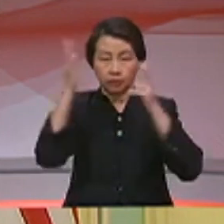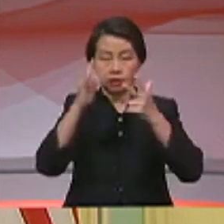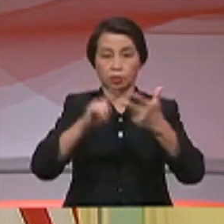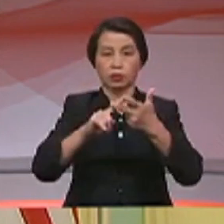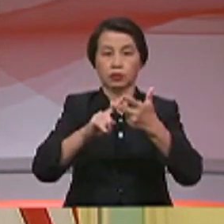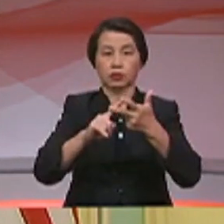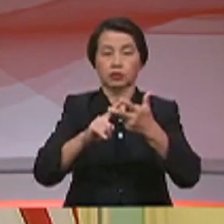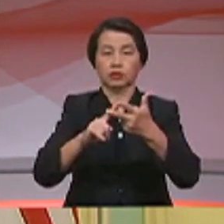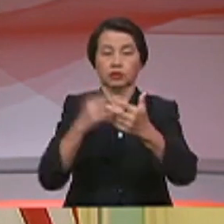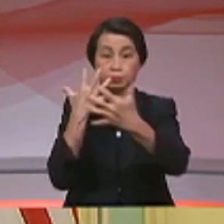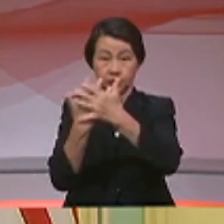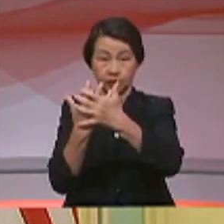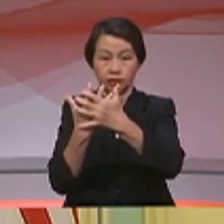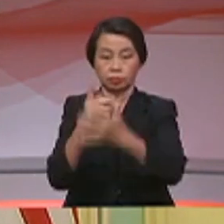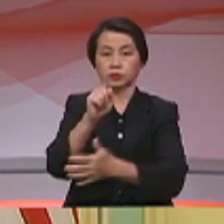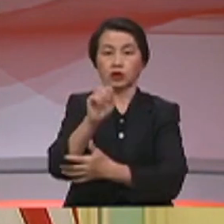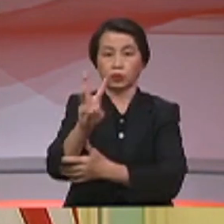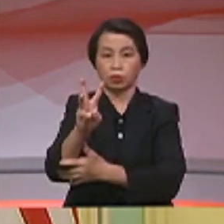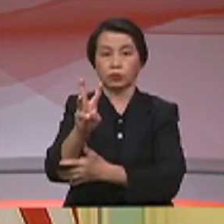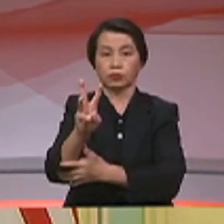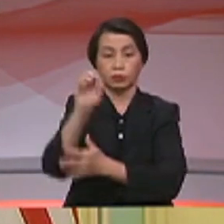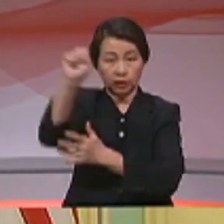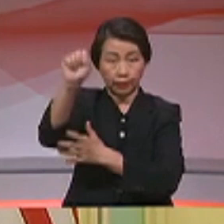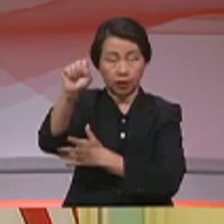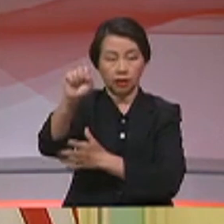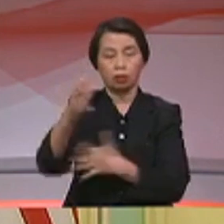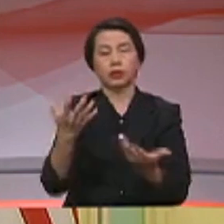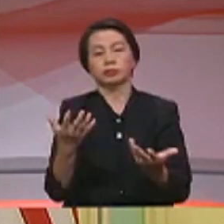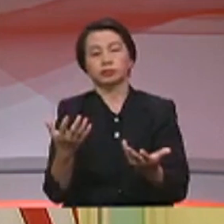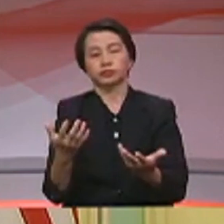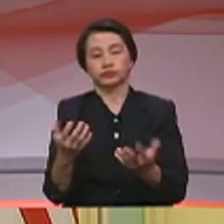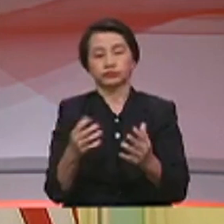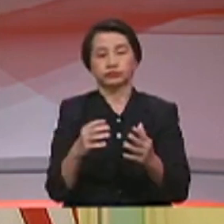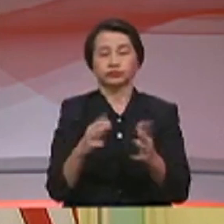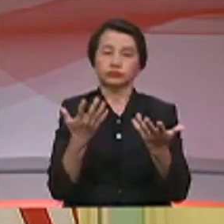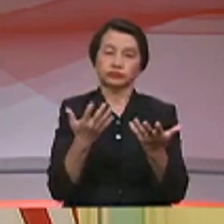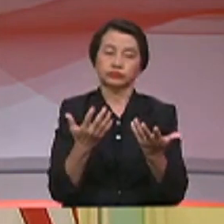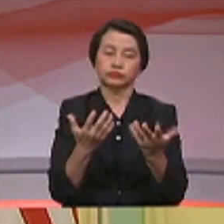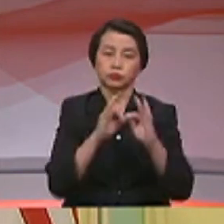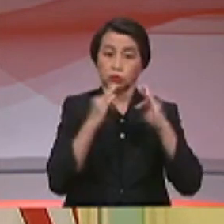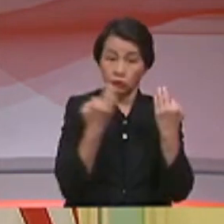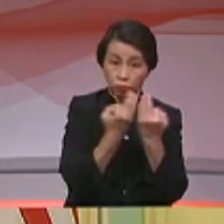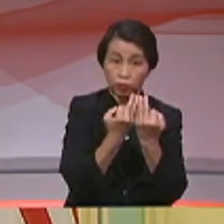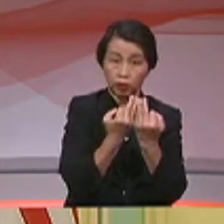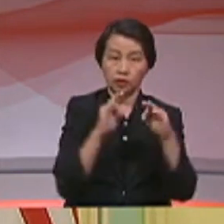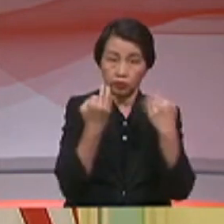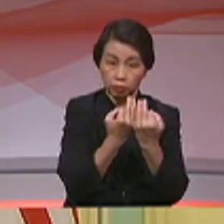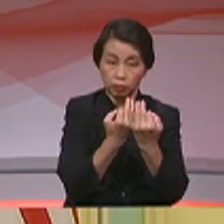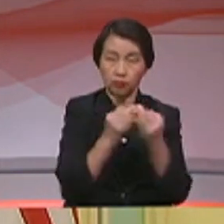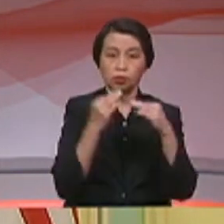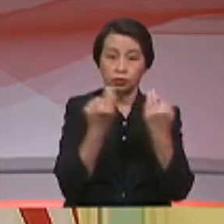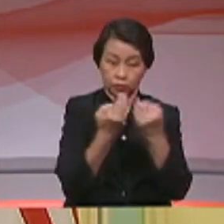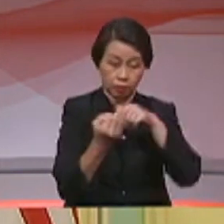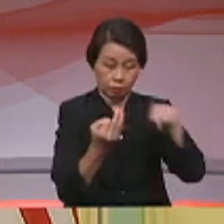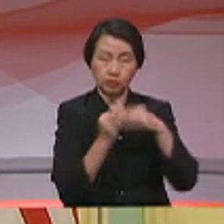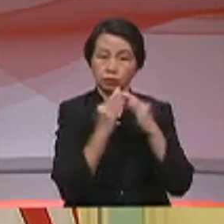di Penjara Tawau. Antara lain adalah keluarga yang mempunyai keluarga